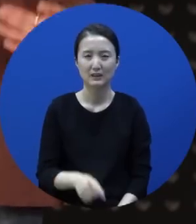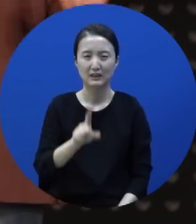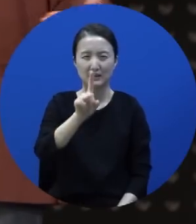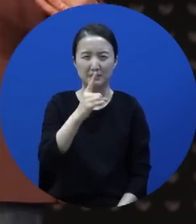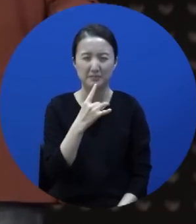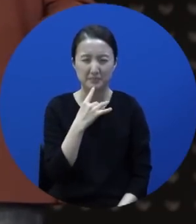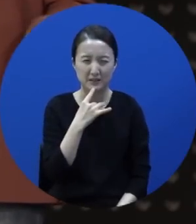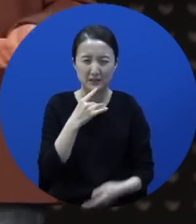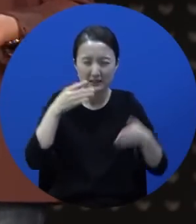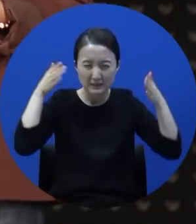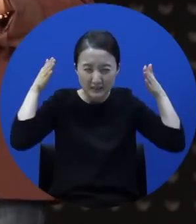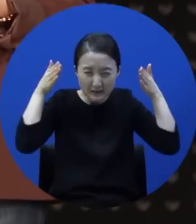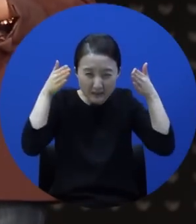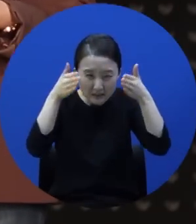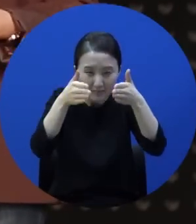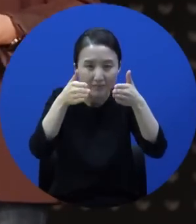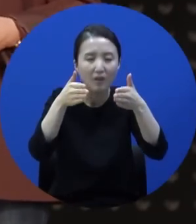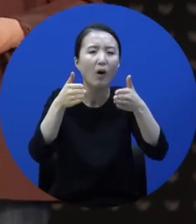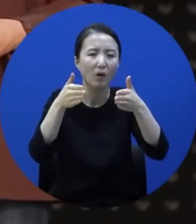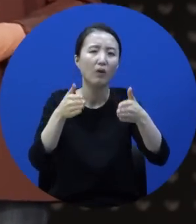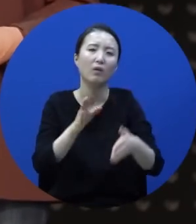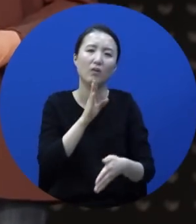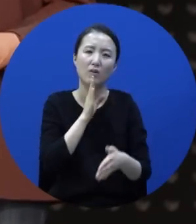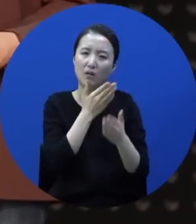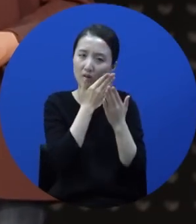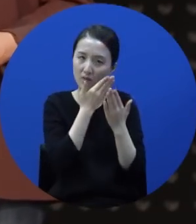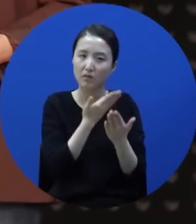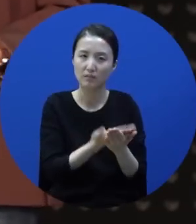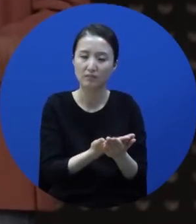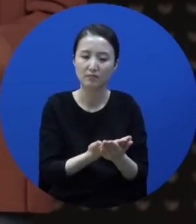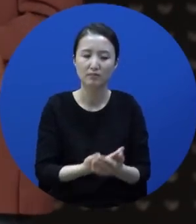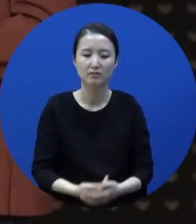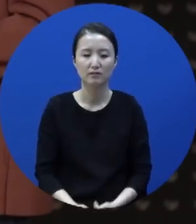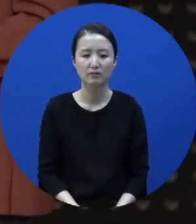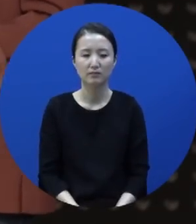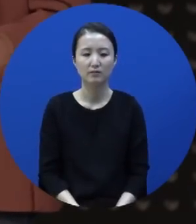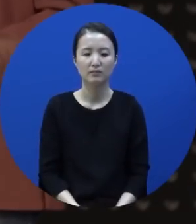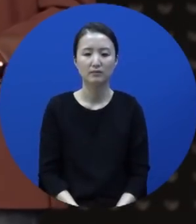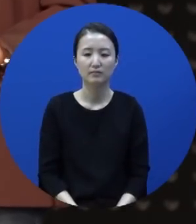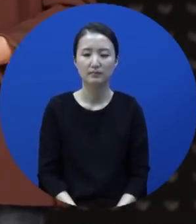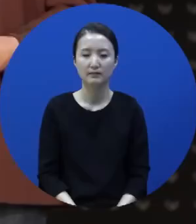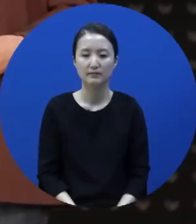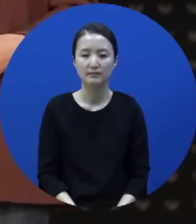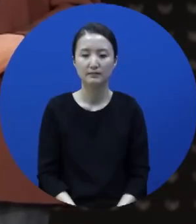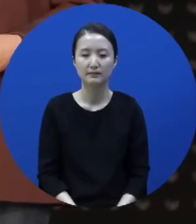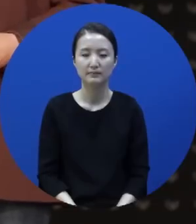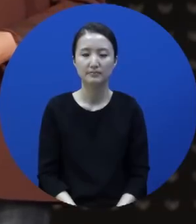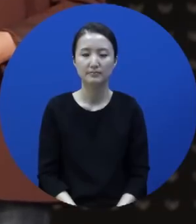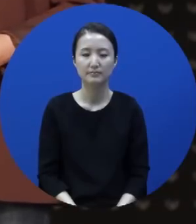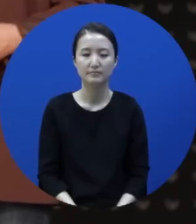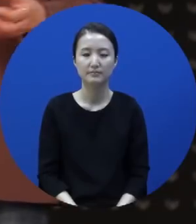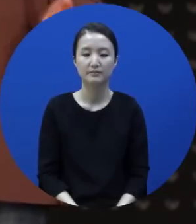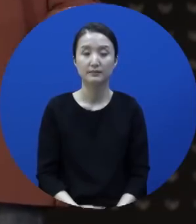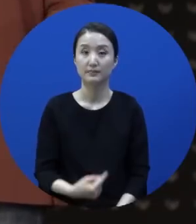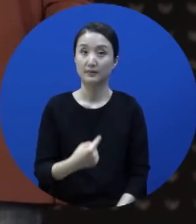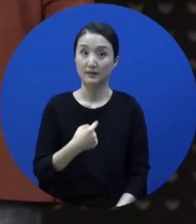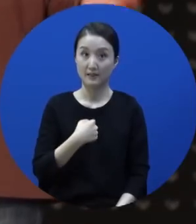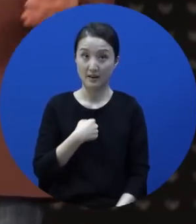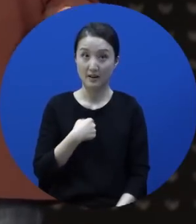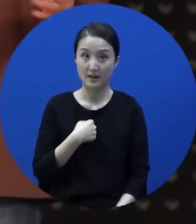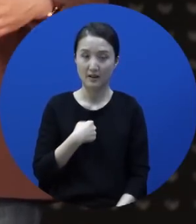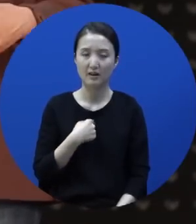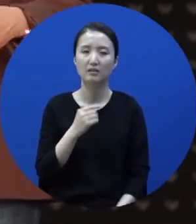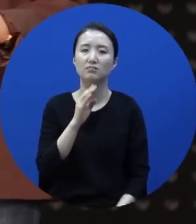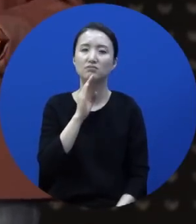파라 이런 얘기 많이 하잖아요. 그런 게 이런 미디어에서도 적용이 된다라고 보시면 됩니다. 그래서 저 같은